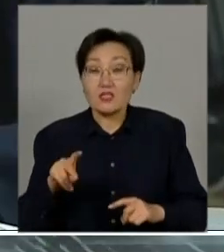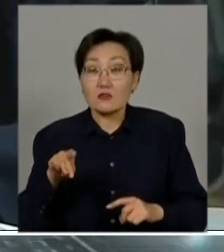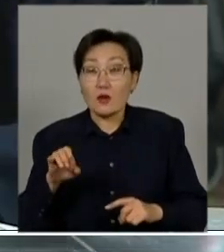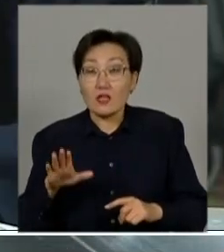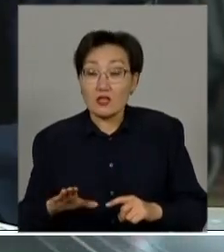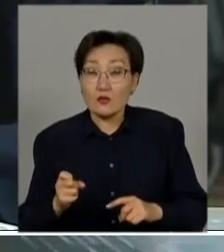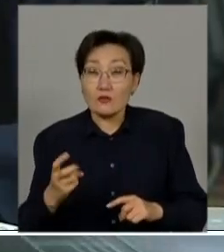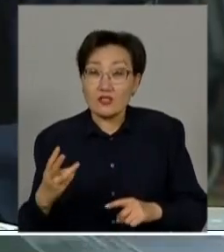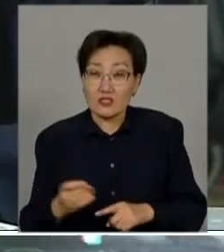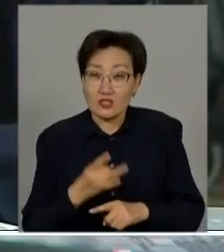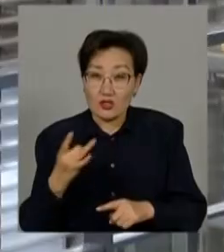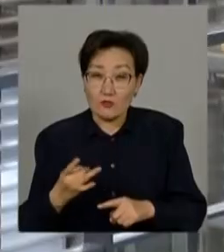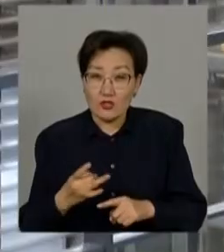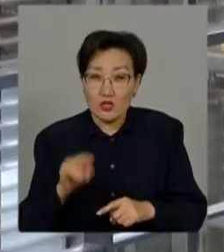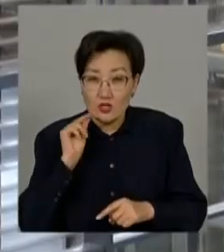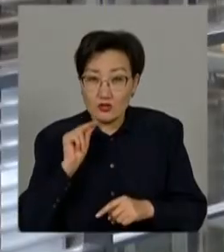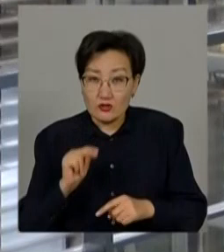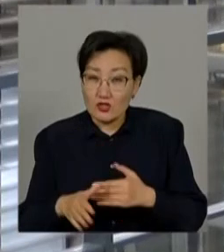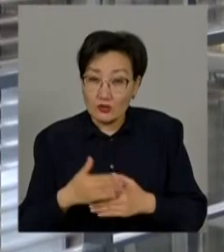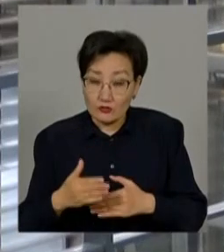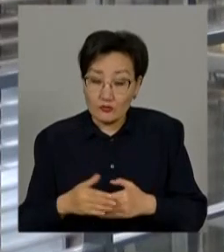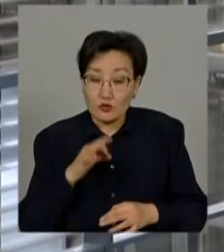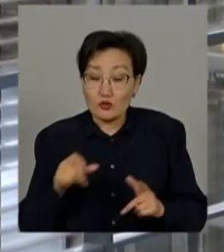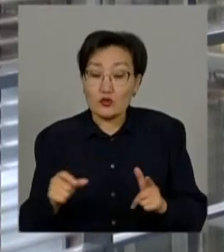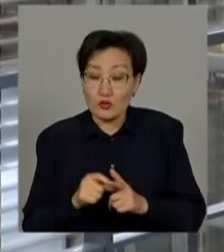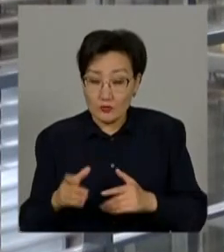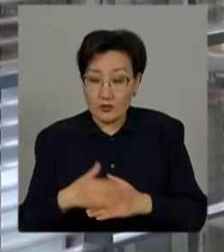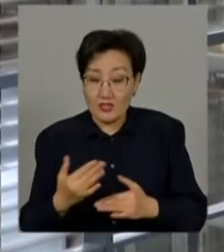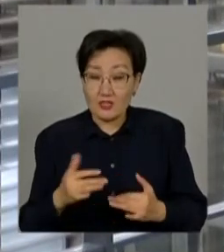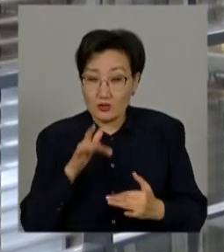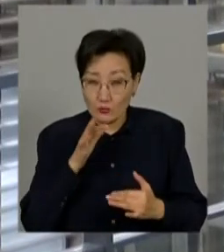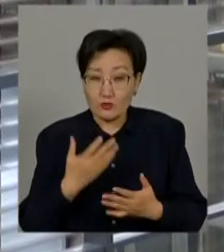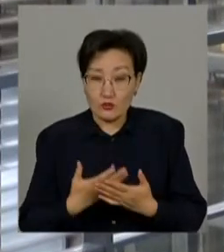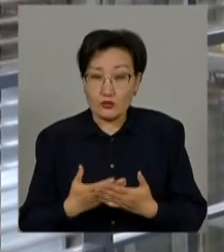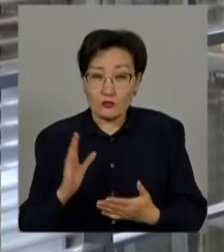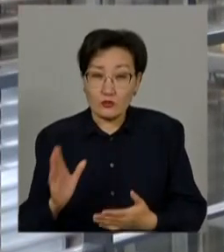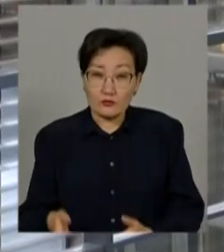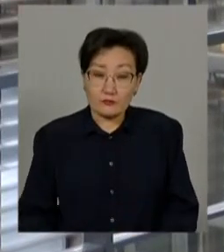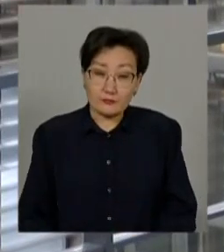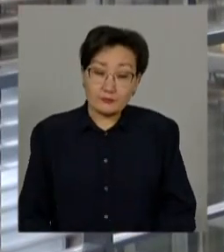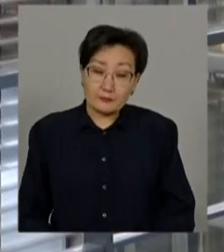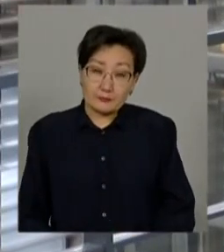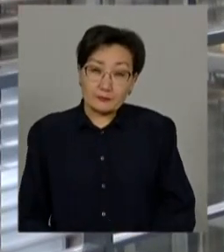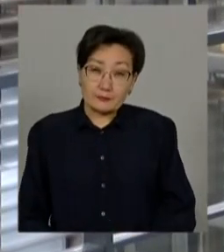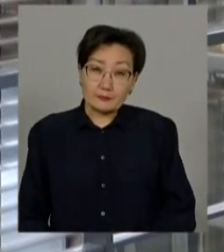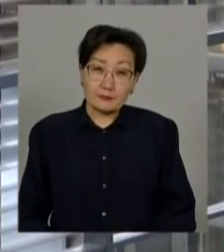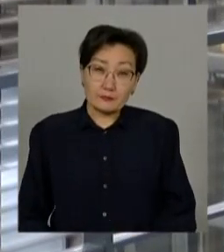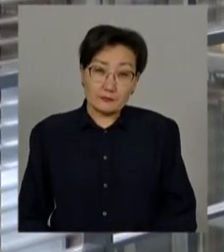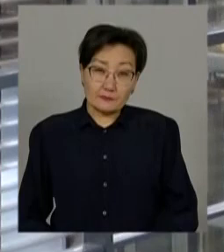Смайыловты біраз тығырыққа тіреді. Ендігісін уақыт көрсетеді. Өмір Серікбекұлы,